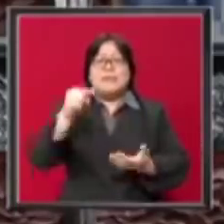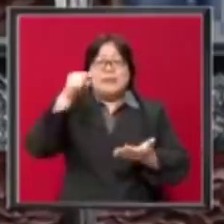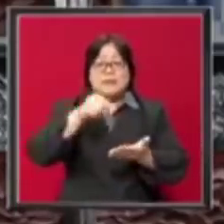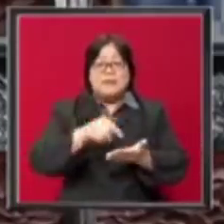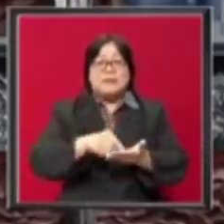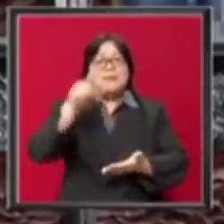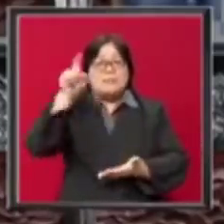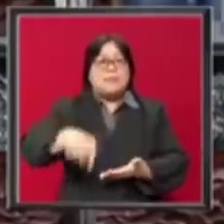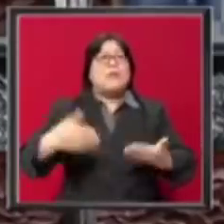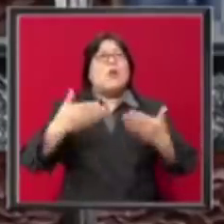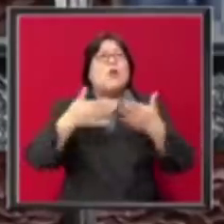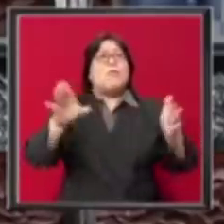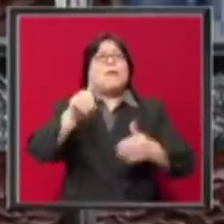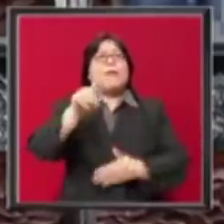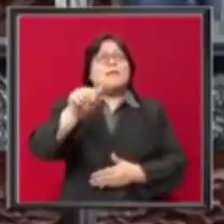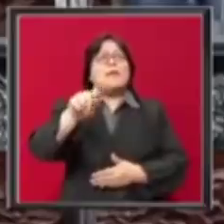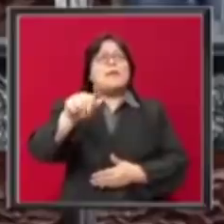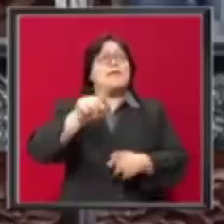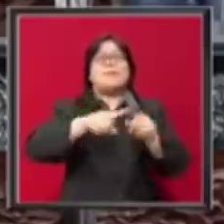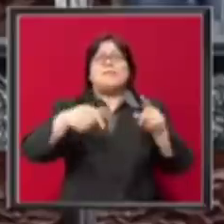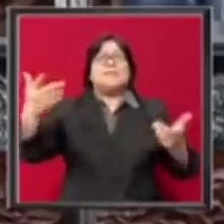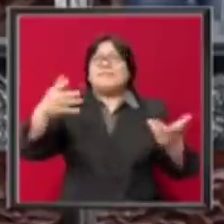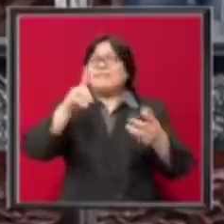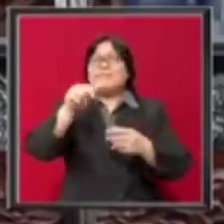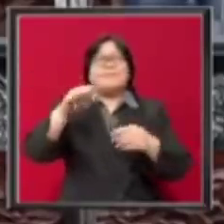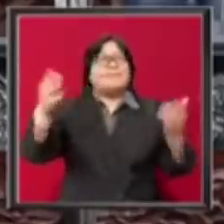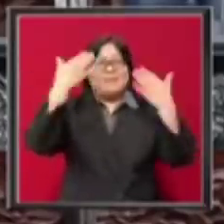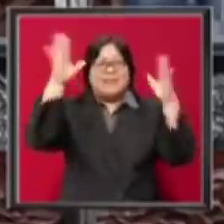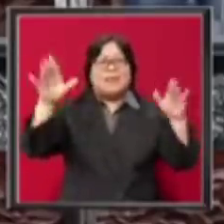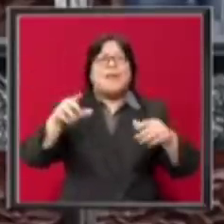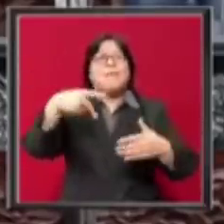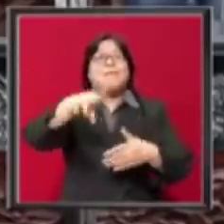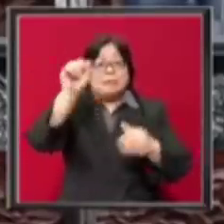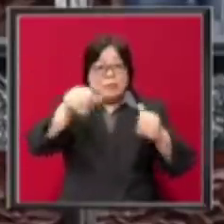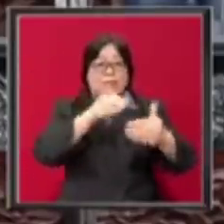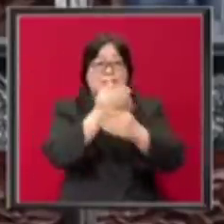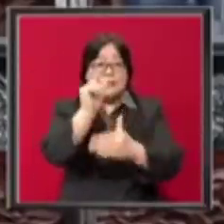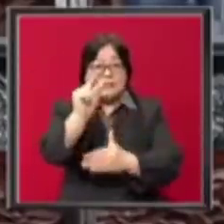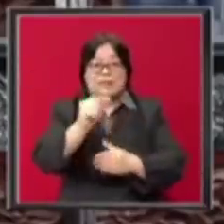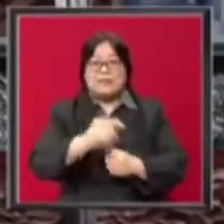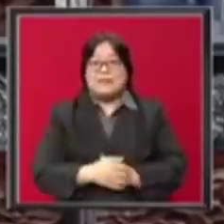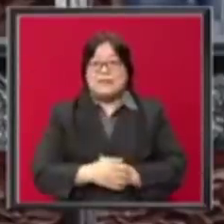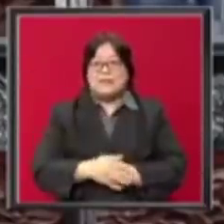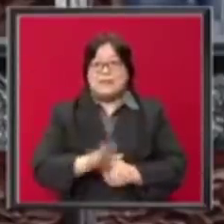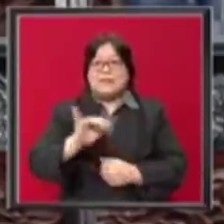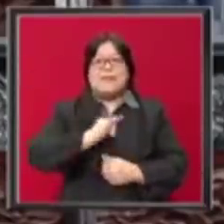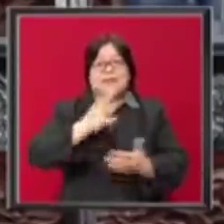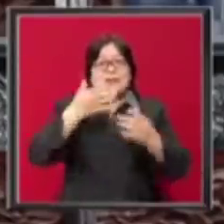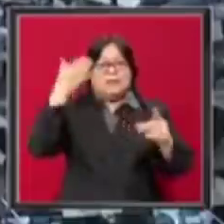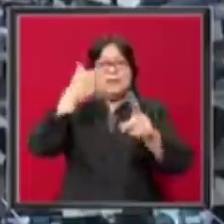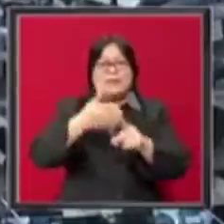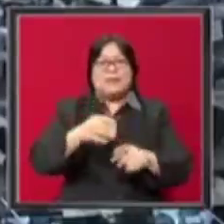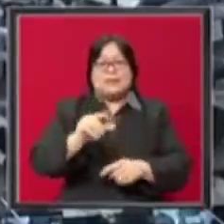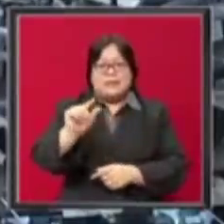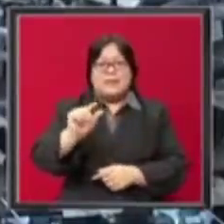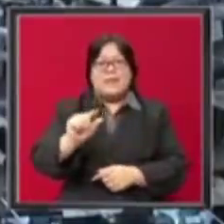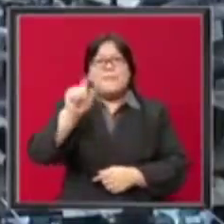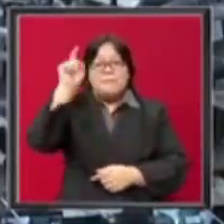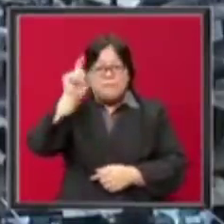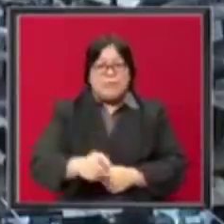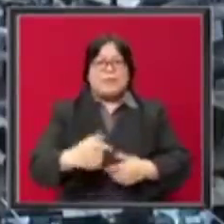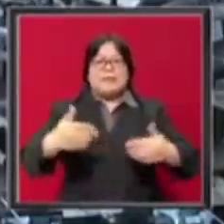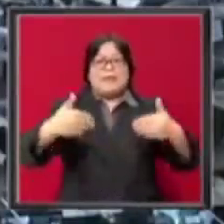ini dia mesti open data, dan data tidak tahu. Prediction boleh celah sikit. Saya nak tekankan nanti.